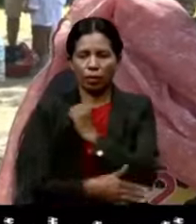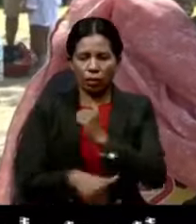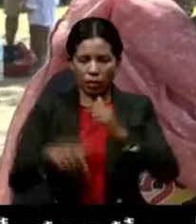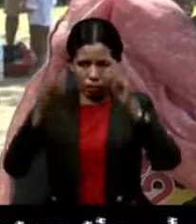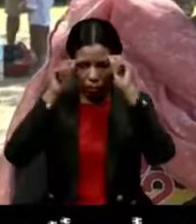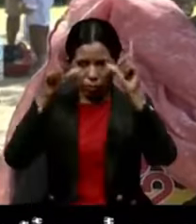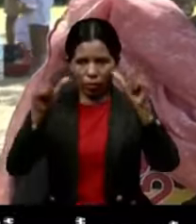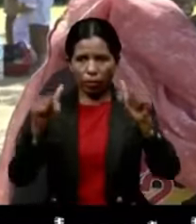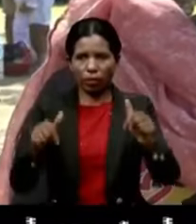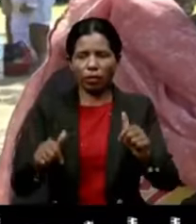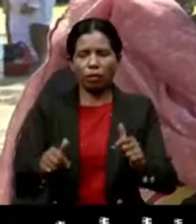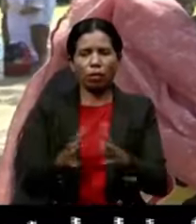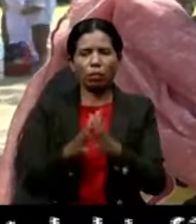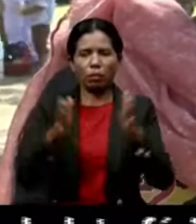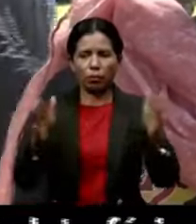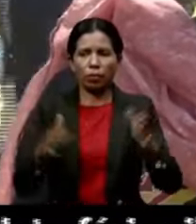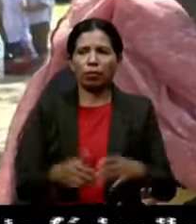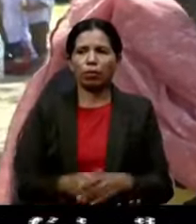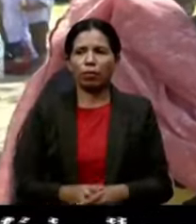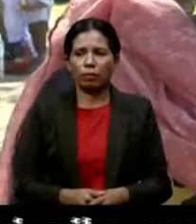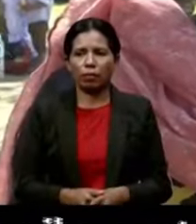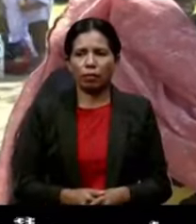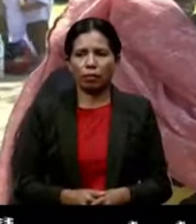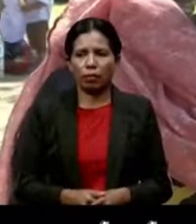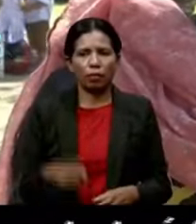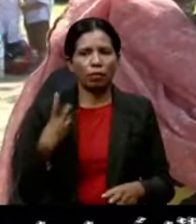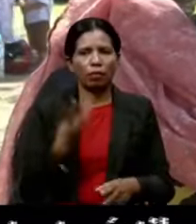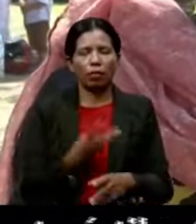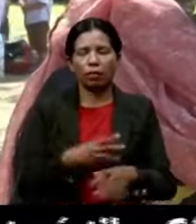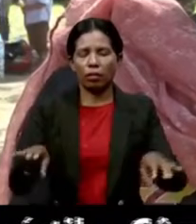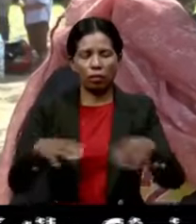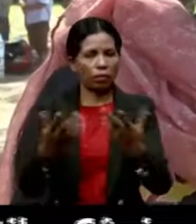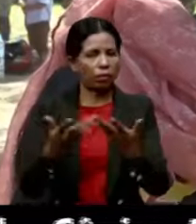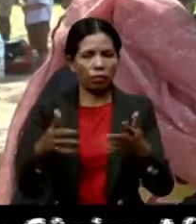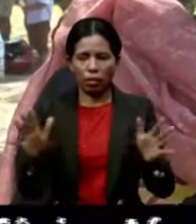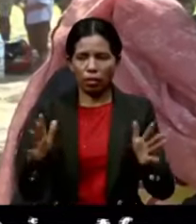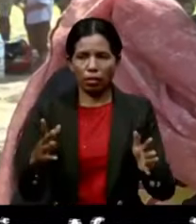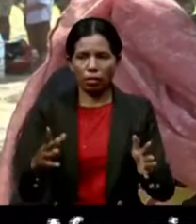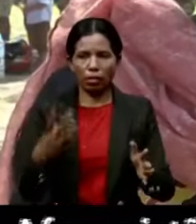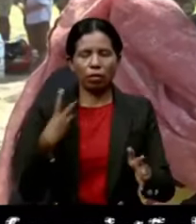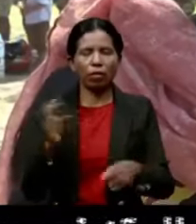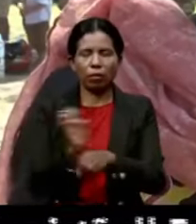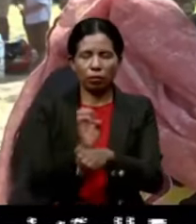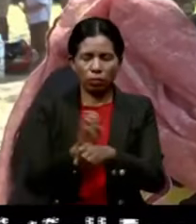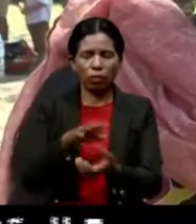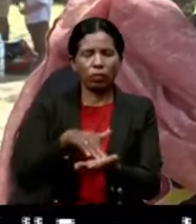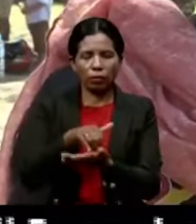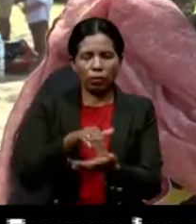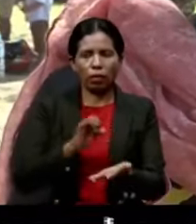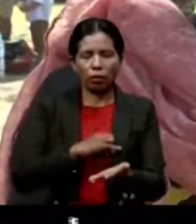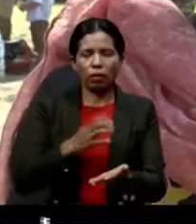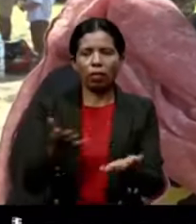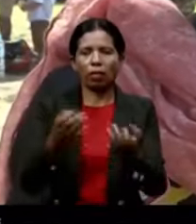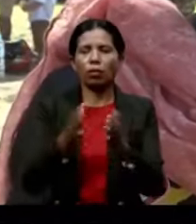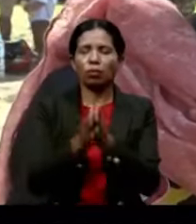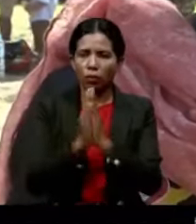ne rai luan ebe kurang husi tani servisu, nebe ekonomi apa aku dunia, nebe aku karak liu